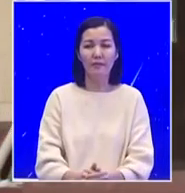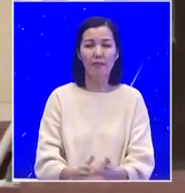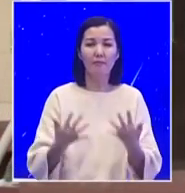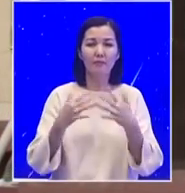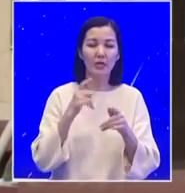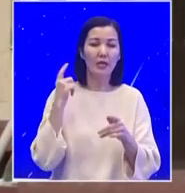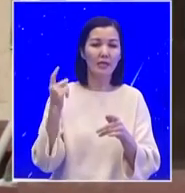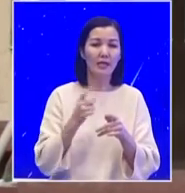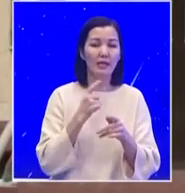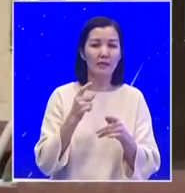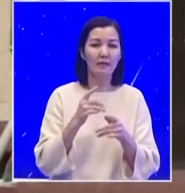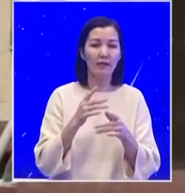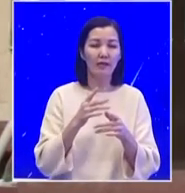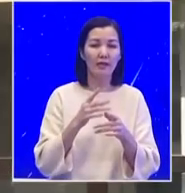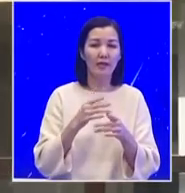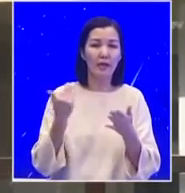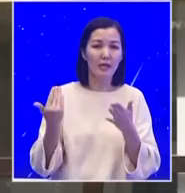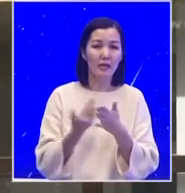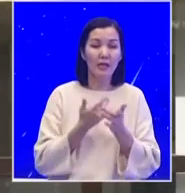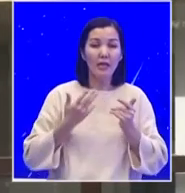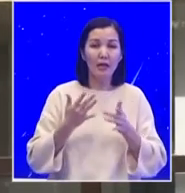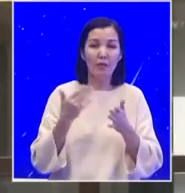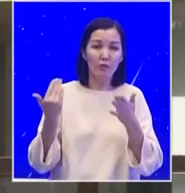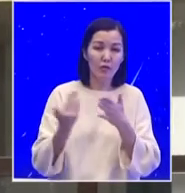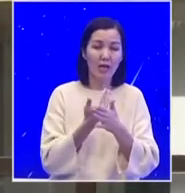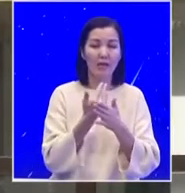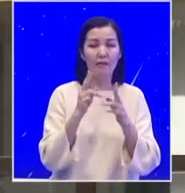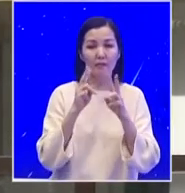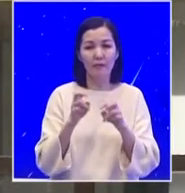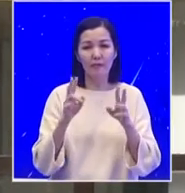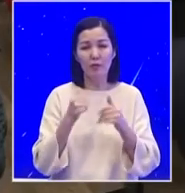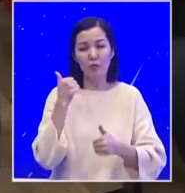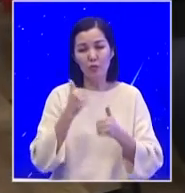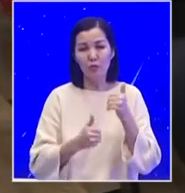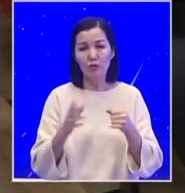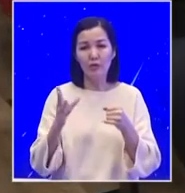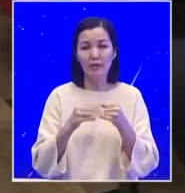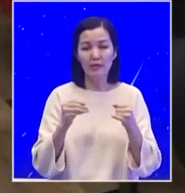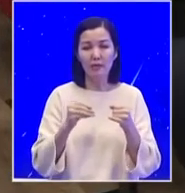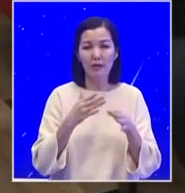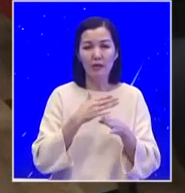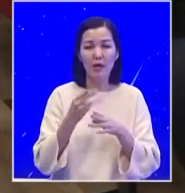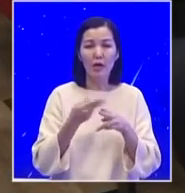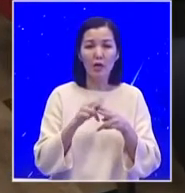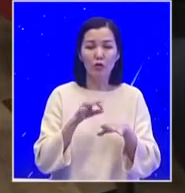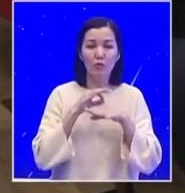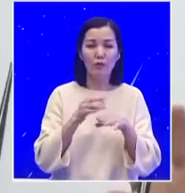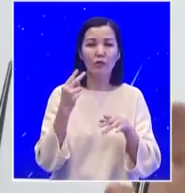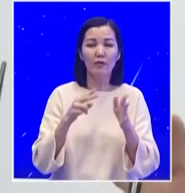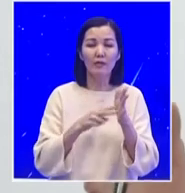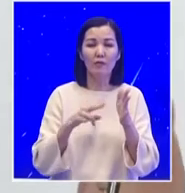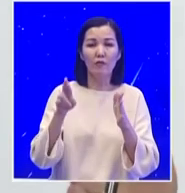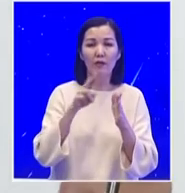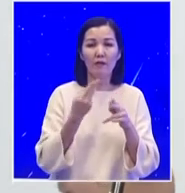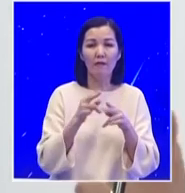Крестьяне и общественные деятели требуют пересмотреть решение комиссии в государственном конкурсе на земельные участки, который прошел 27 января текущего